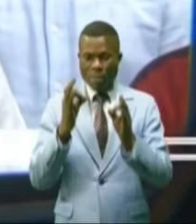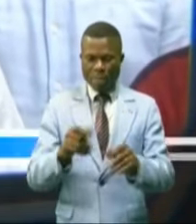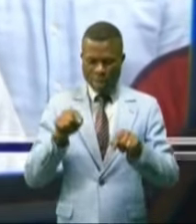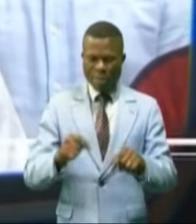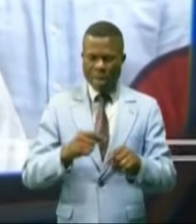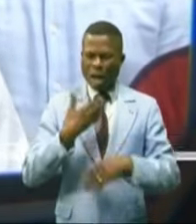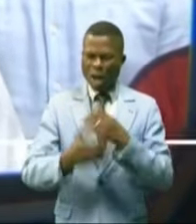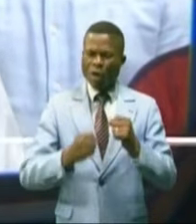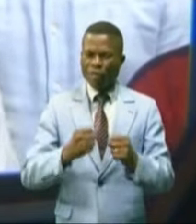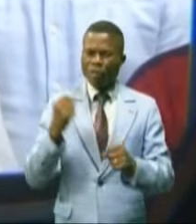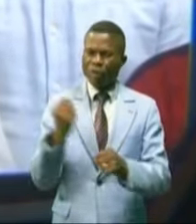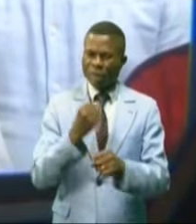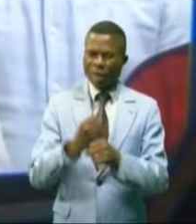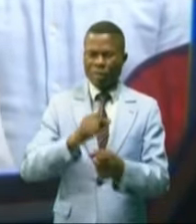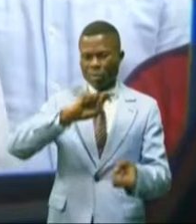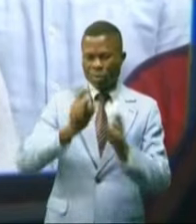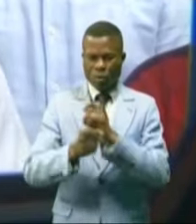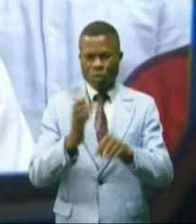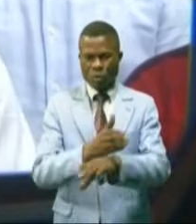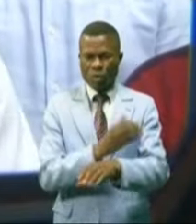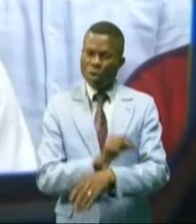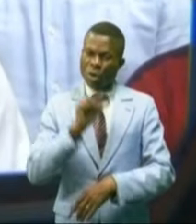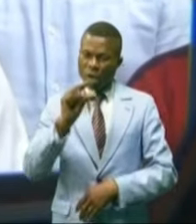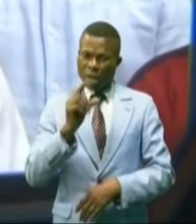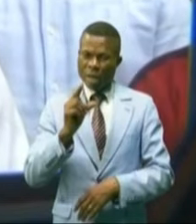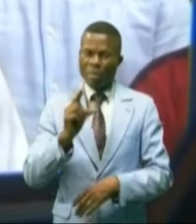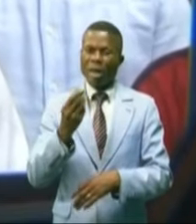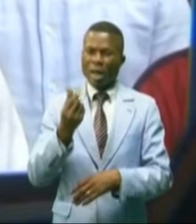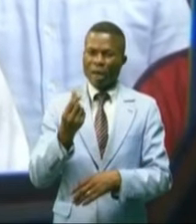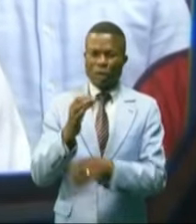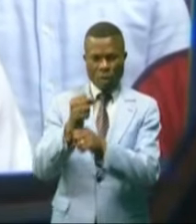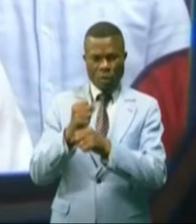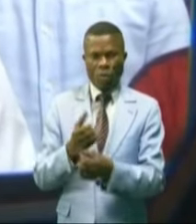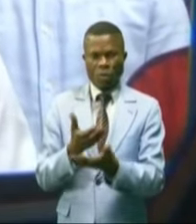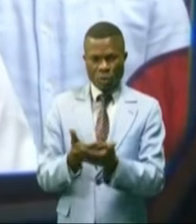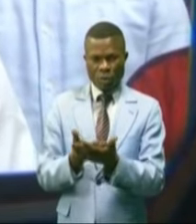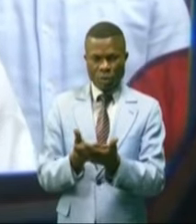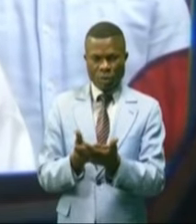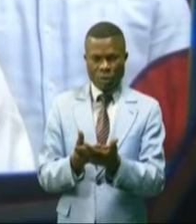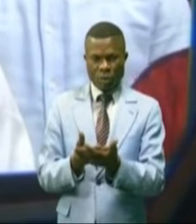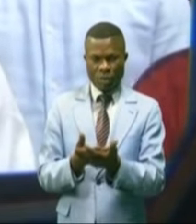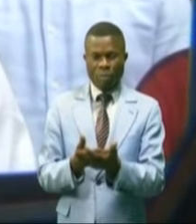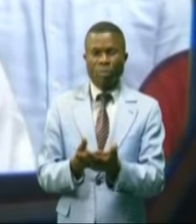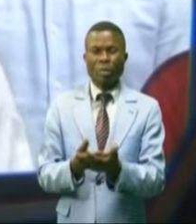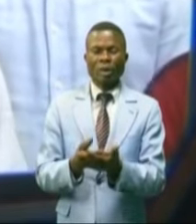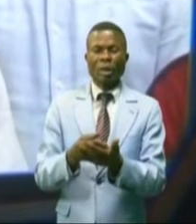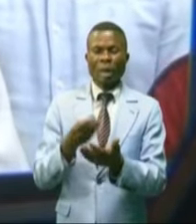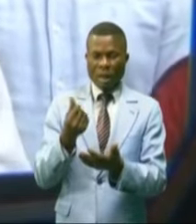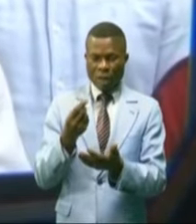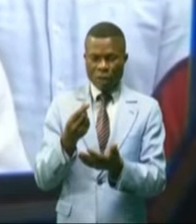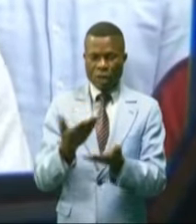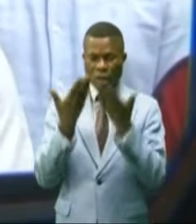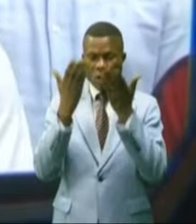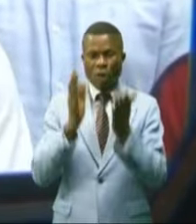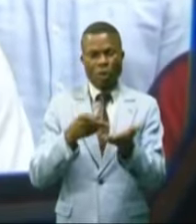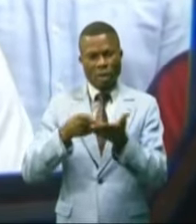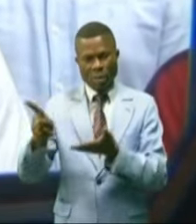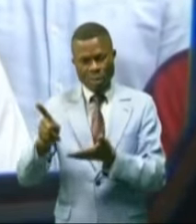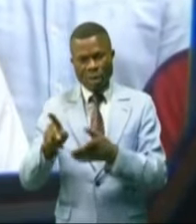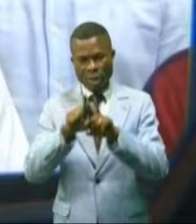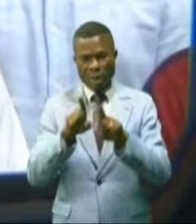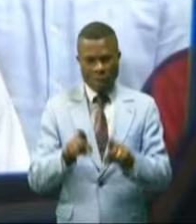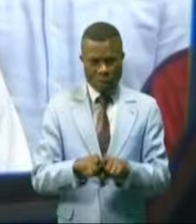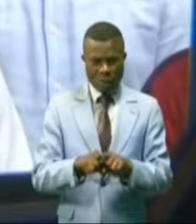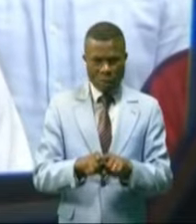notre institution. Avec le P que nous recevons comme frais académie, et il y a aussi la